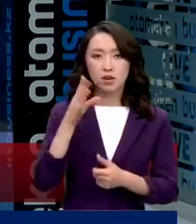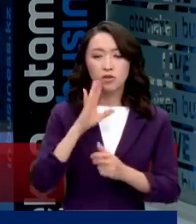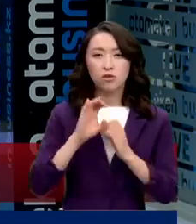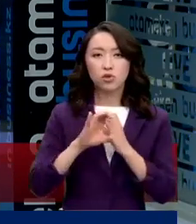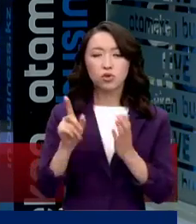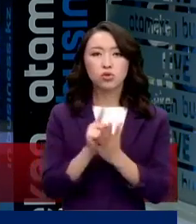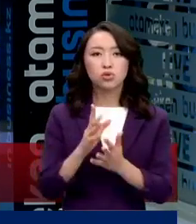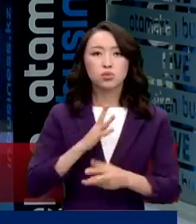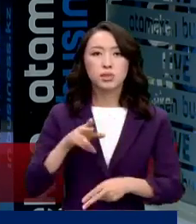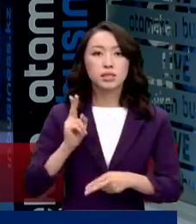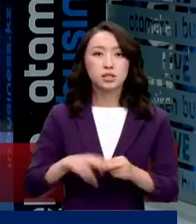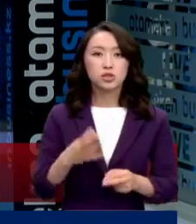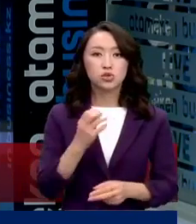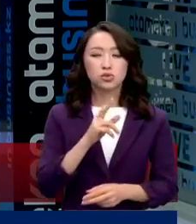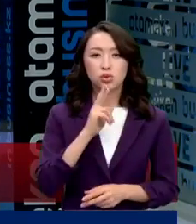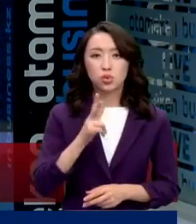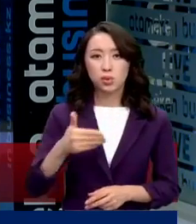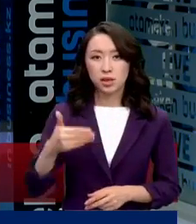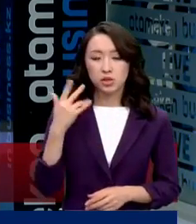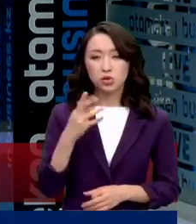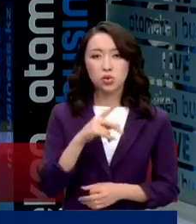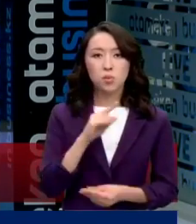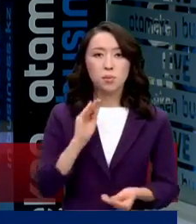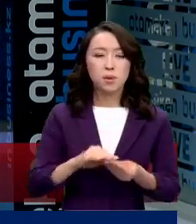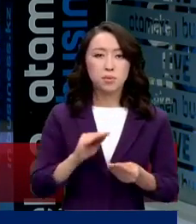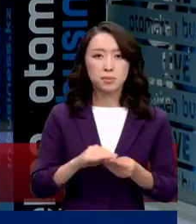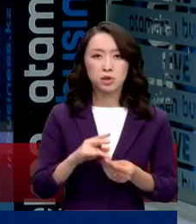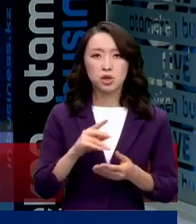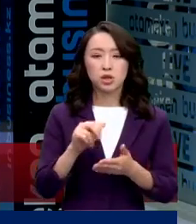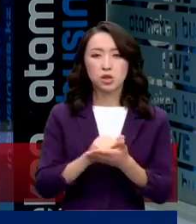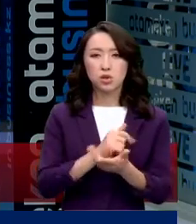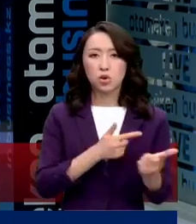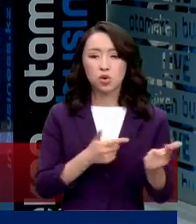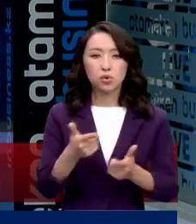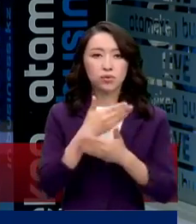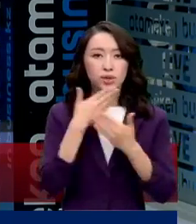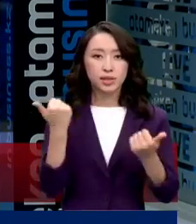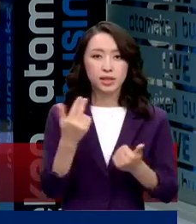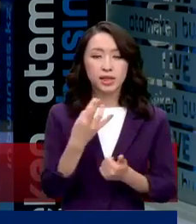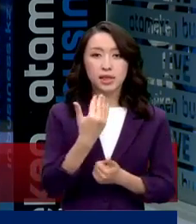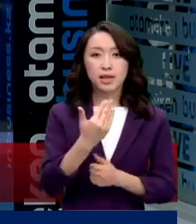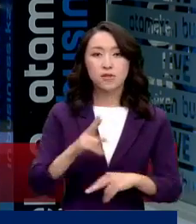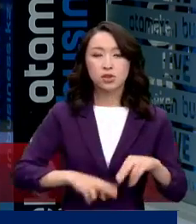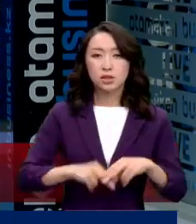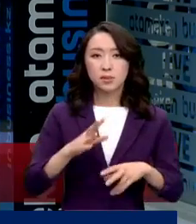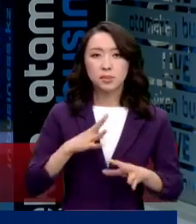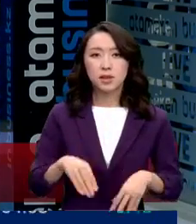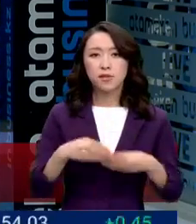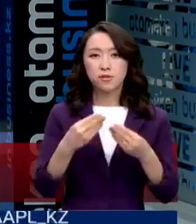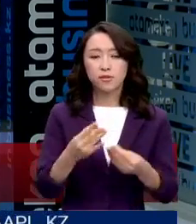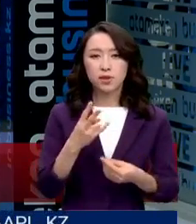должны были закончить еще 3 года назад, но он по-прежнему не введен в эксплуатацию. А между тем, на его строительство было